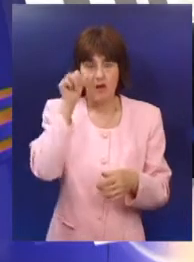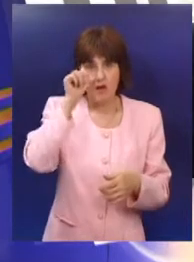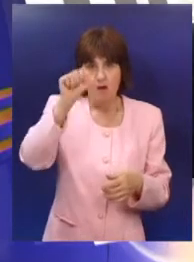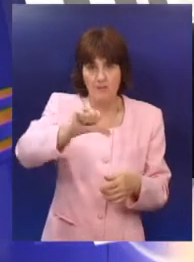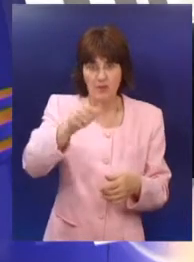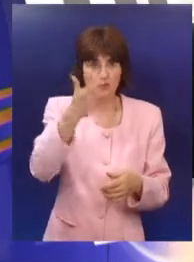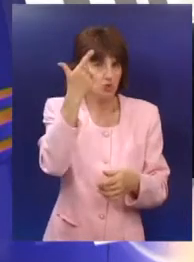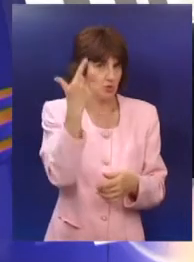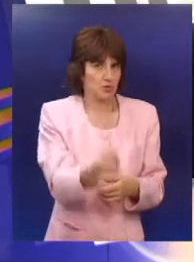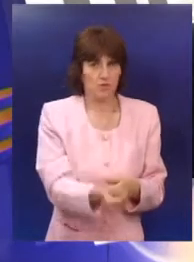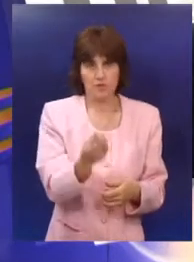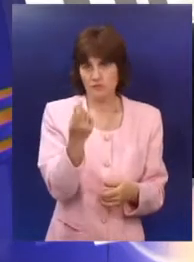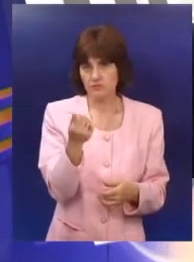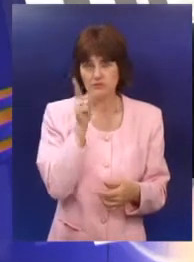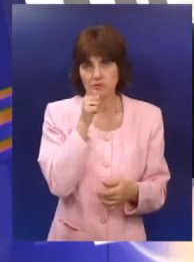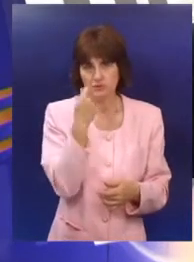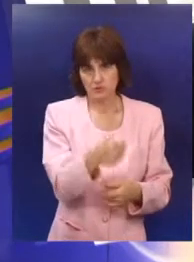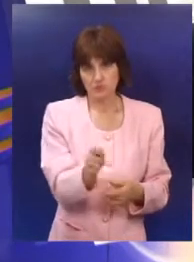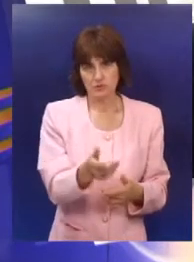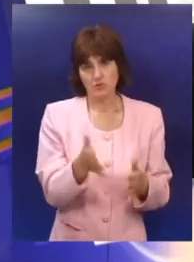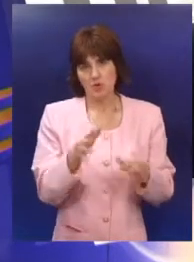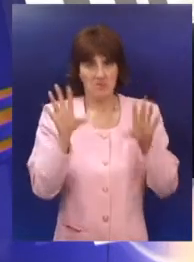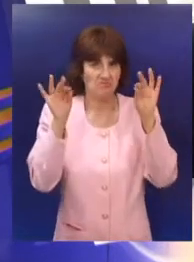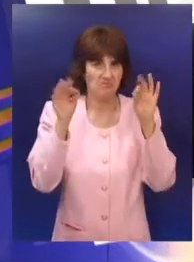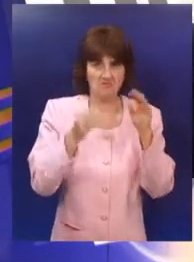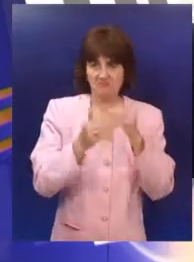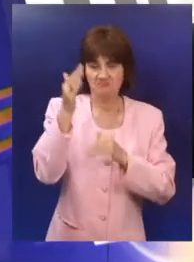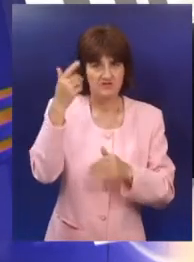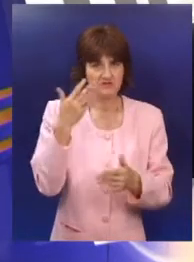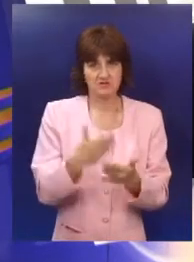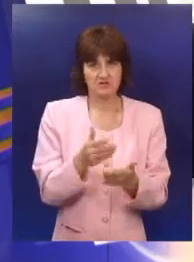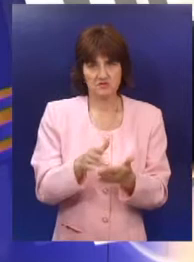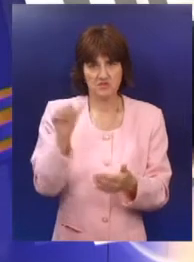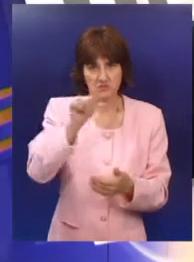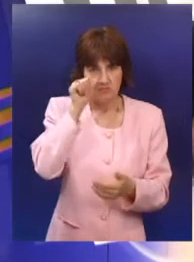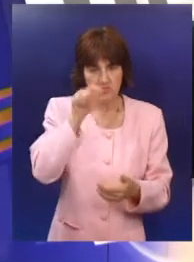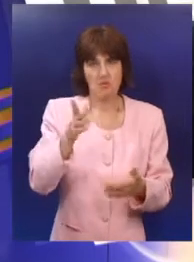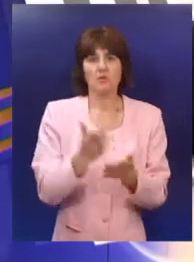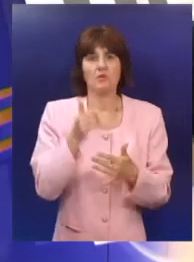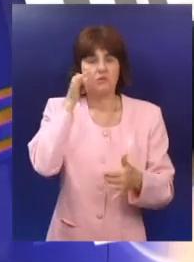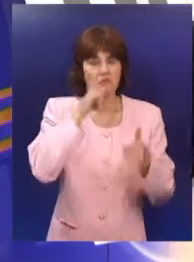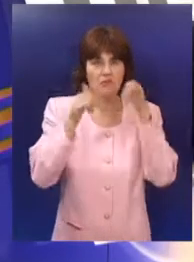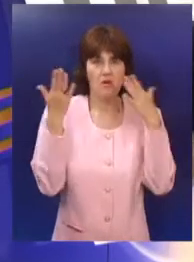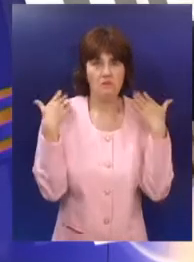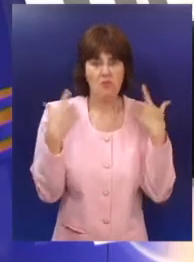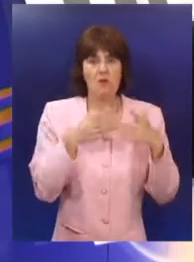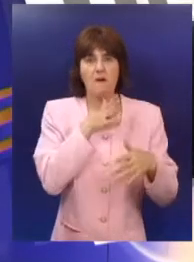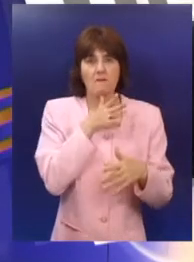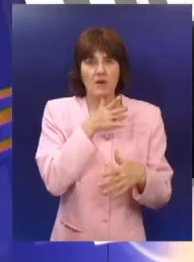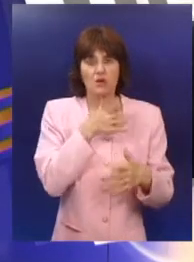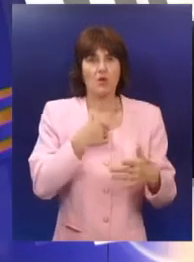pa duplo, recimo koliko je sad benzin, cena benzina, znači sigurno preko 10 hiljada bi otišla. Bio sam i na moru, bio sam u